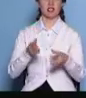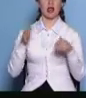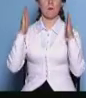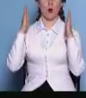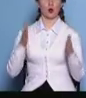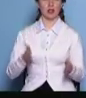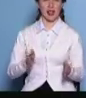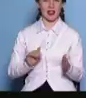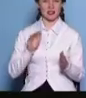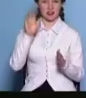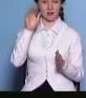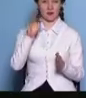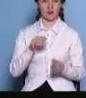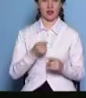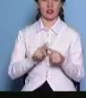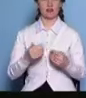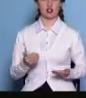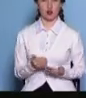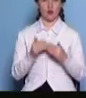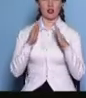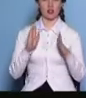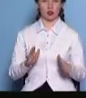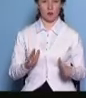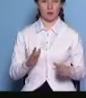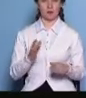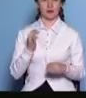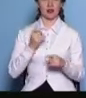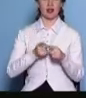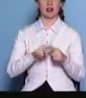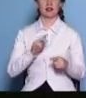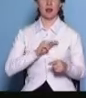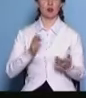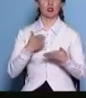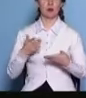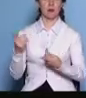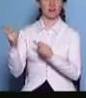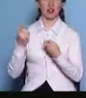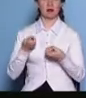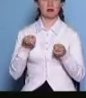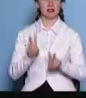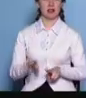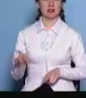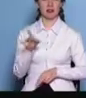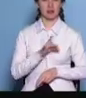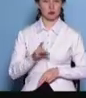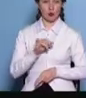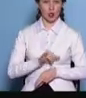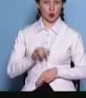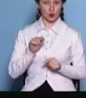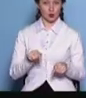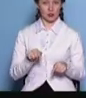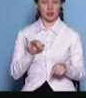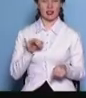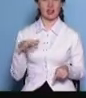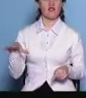каждой квартиры этого жилого дома. Причем к этой работе мы привлекаем и специалистов республики Удмуртия, и